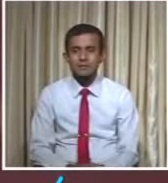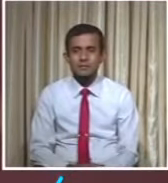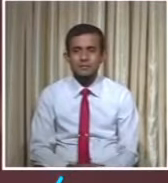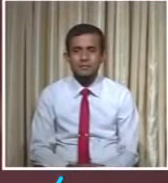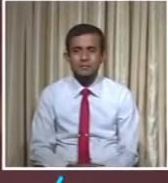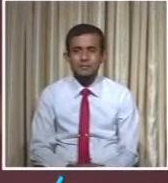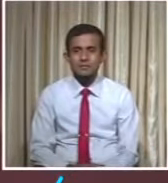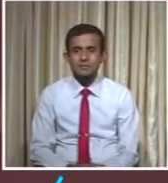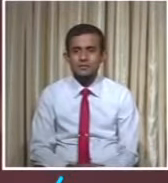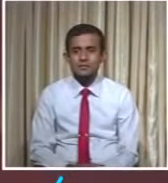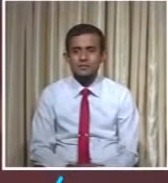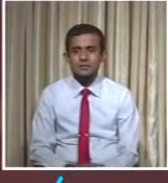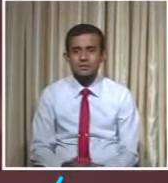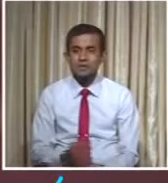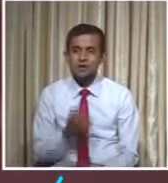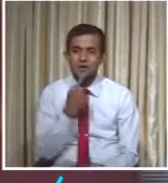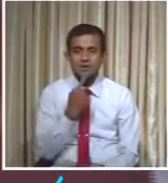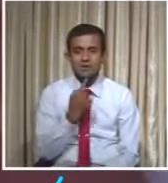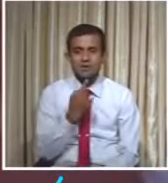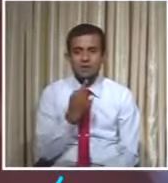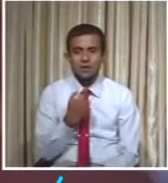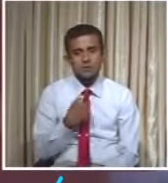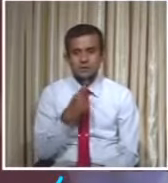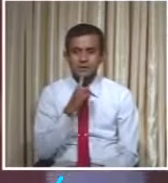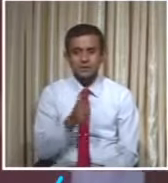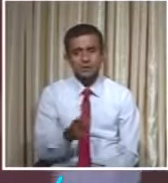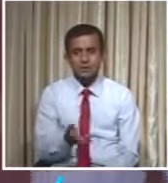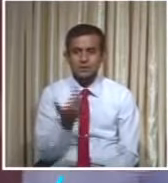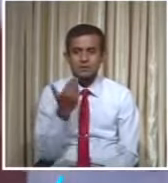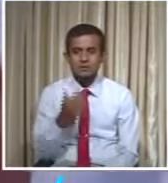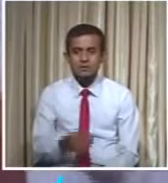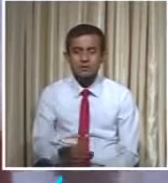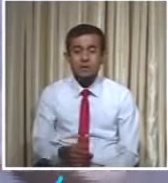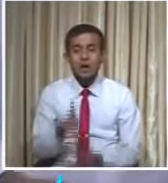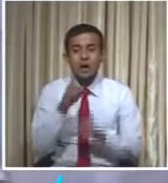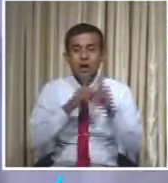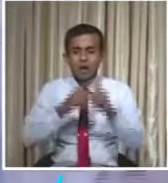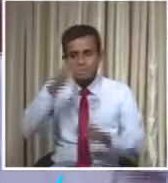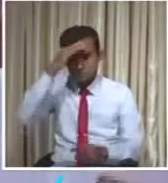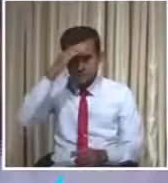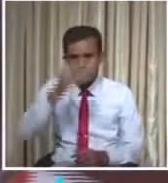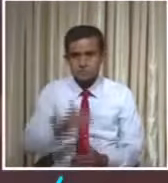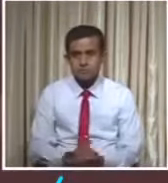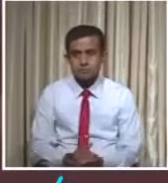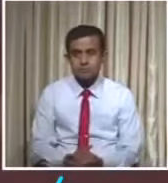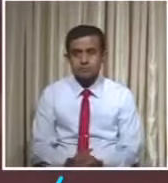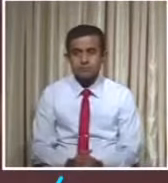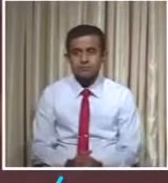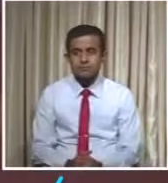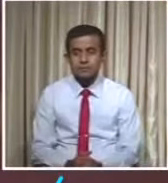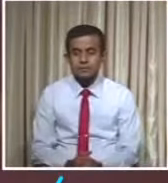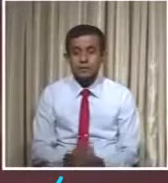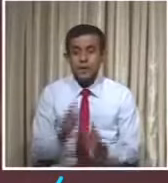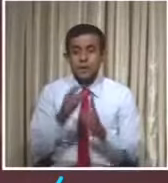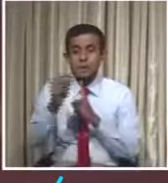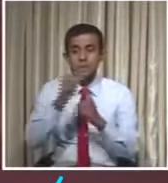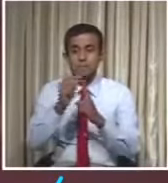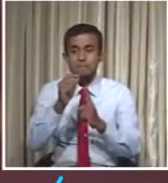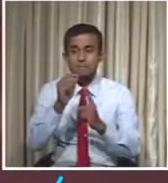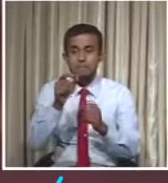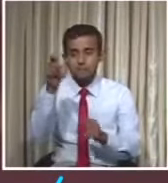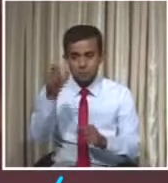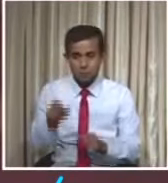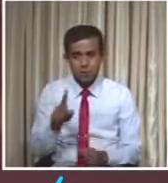ඔව් ඔව් ඔව් අපි කියන්නම් ඕන්න ගරු කතානායකතුමනි ඒ නිසා පාර්ලිමේන්තුවේ mantri